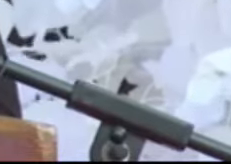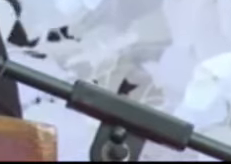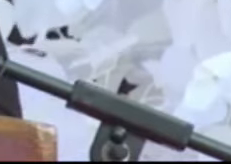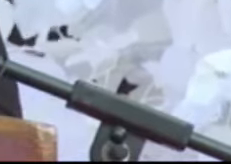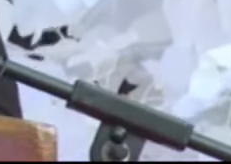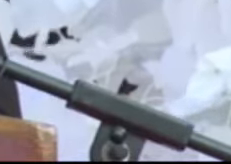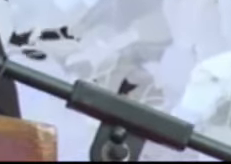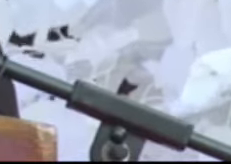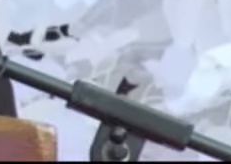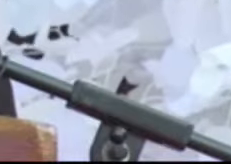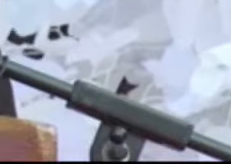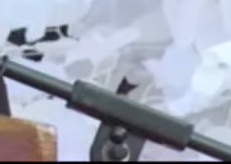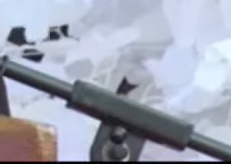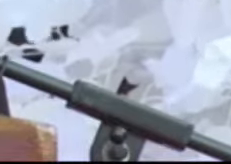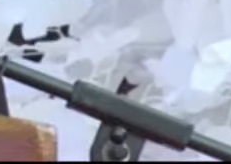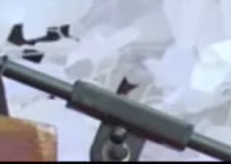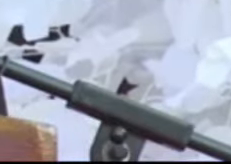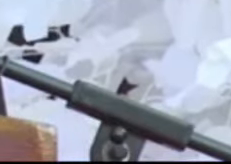Spika,